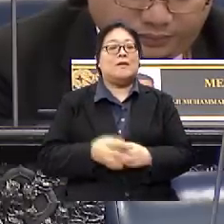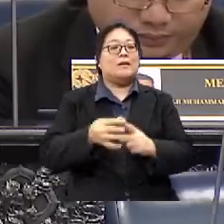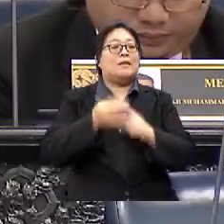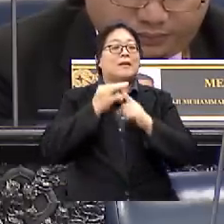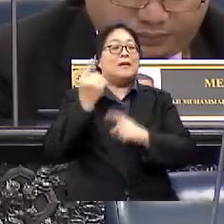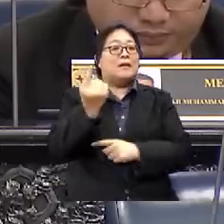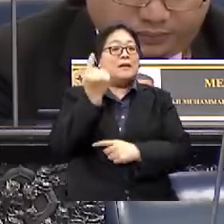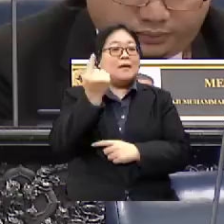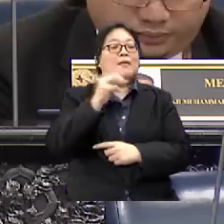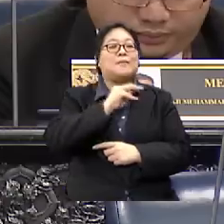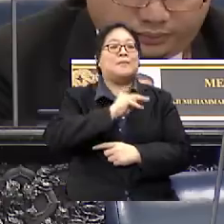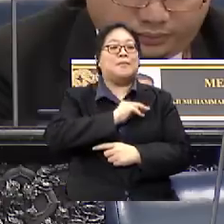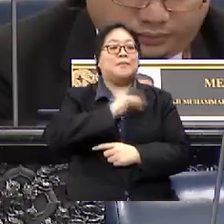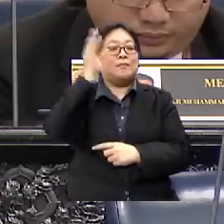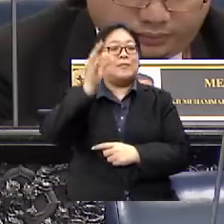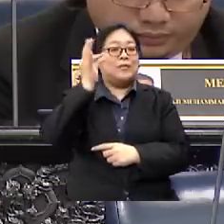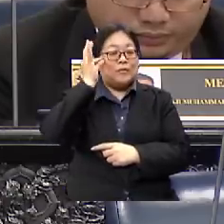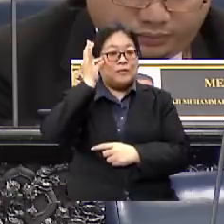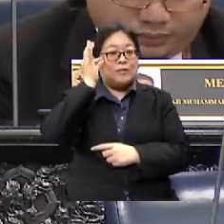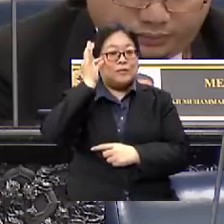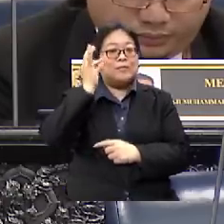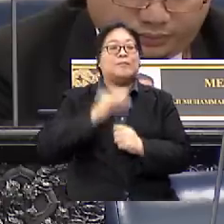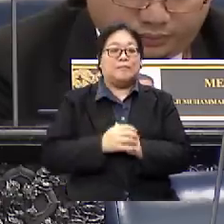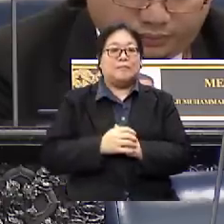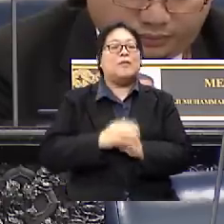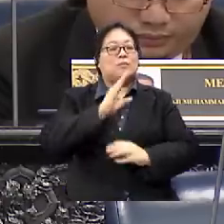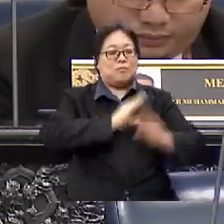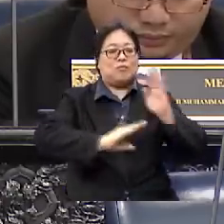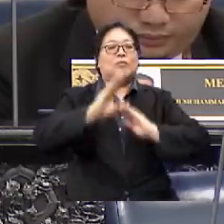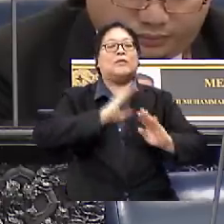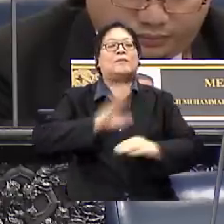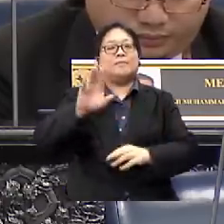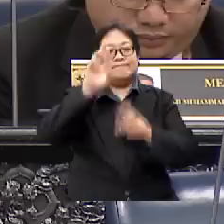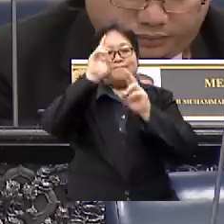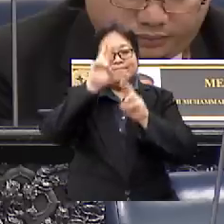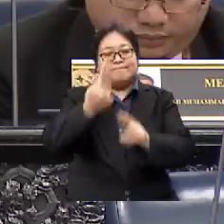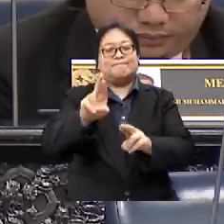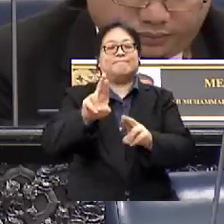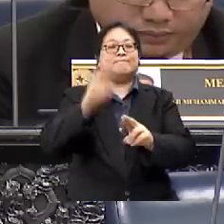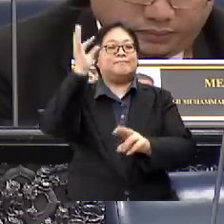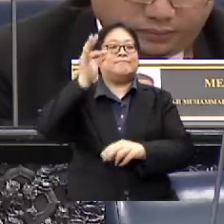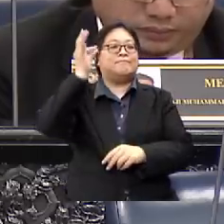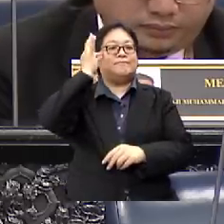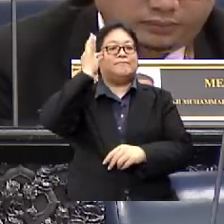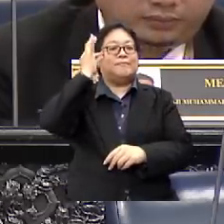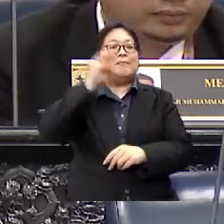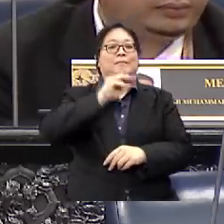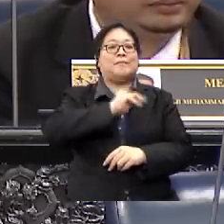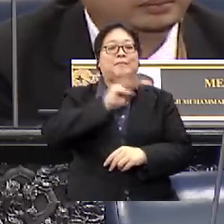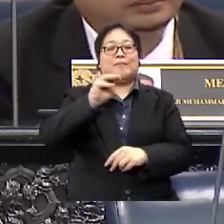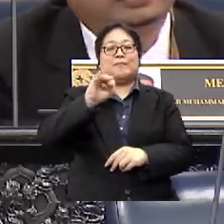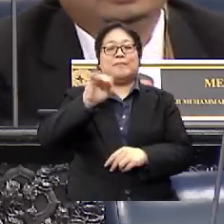Kecuali hanya seorang saja Menteri Persekutuan yang tinggi adab dan budi, menghormati prinsip federalisme, iaitu Menteri